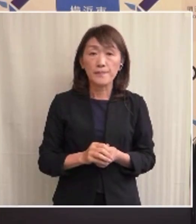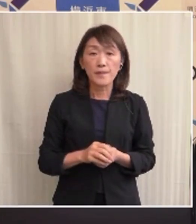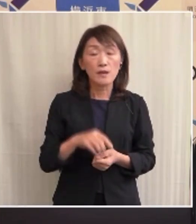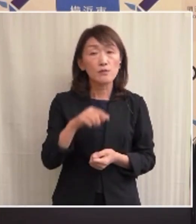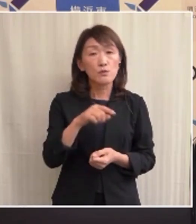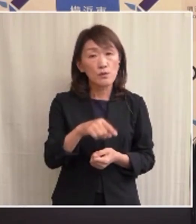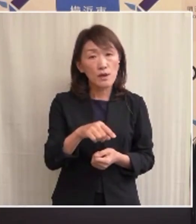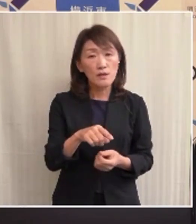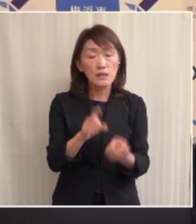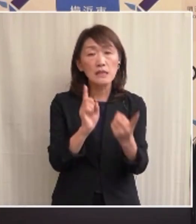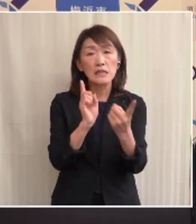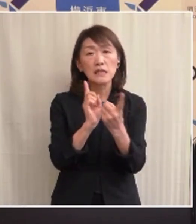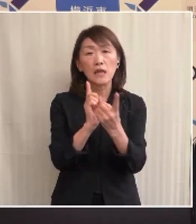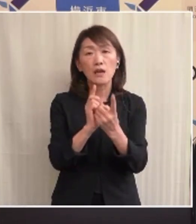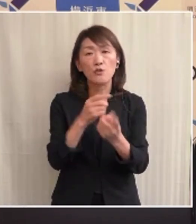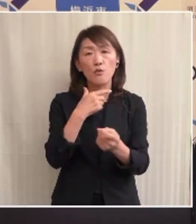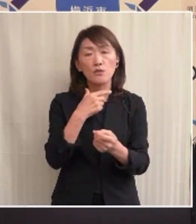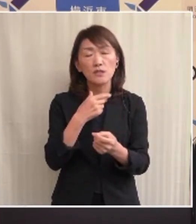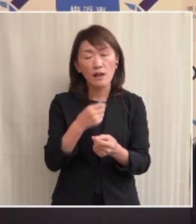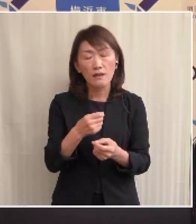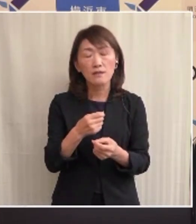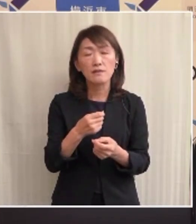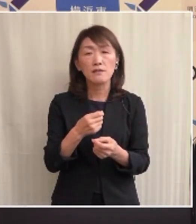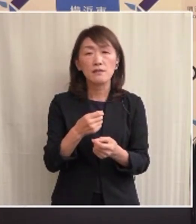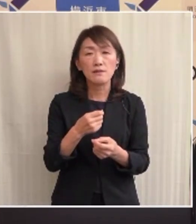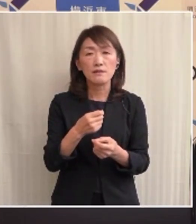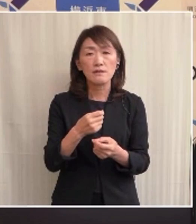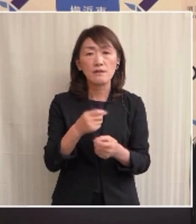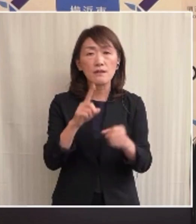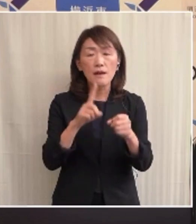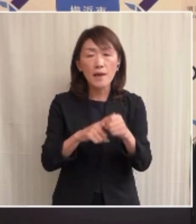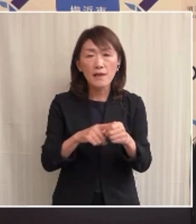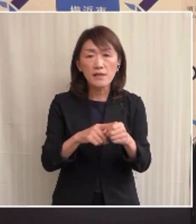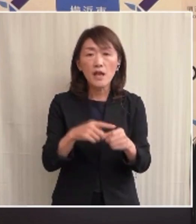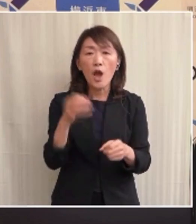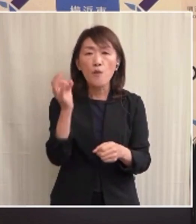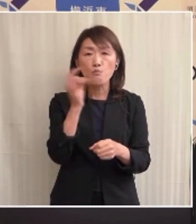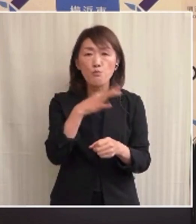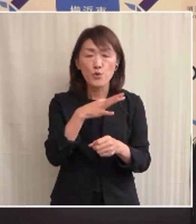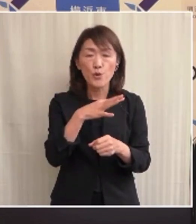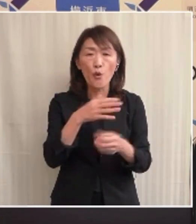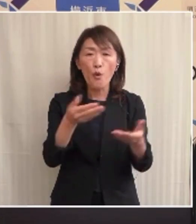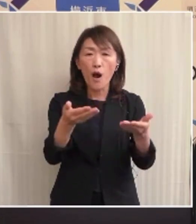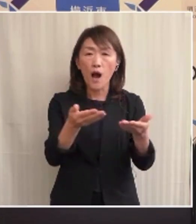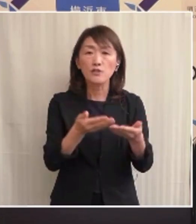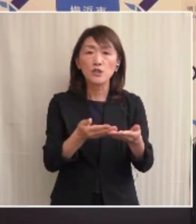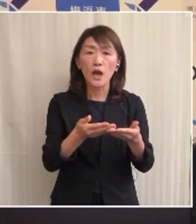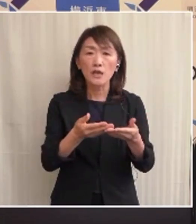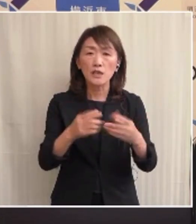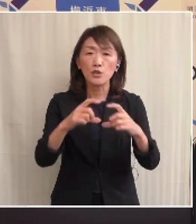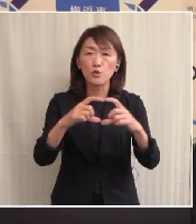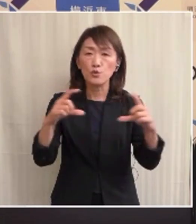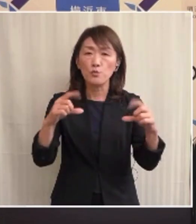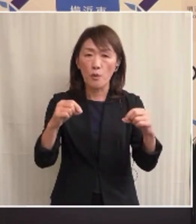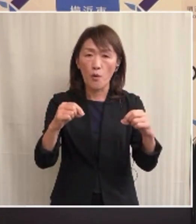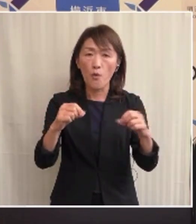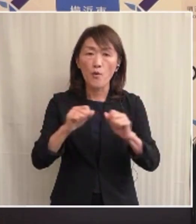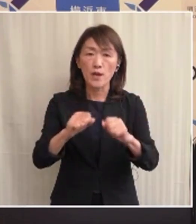対応したいというのがこの無料預かりクーポンのを行うまずきっかけであります